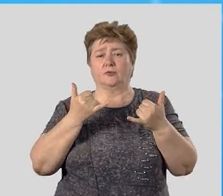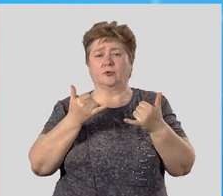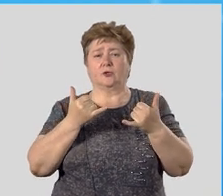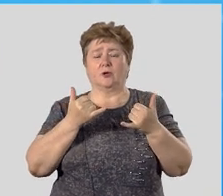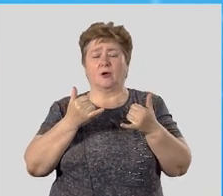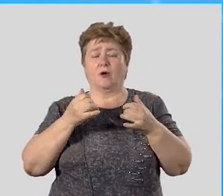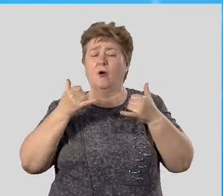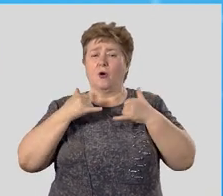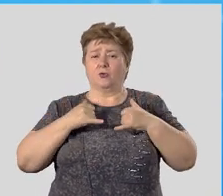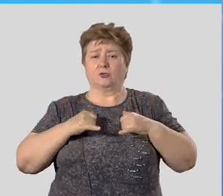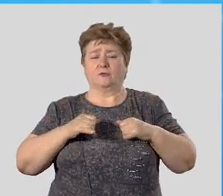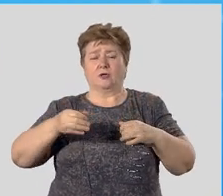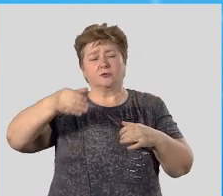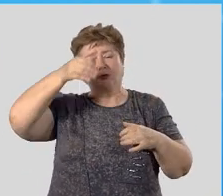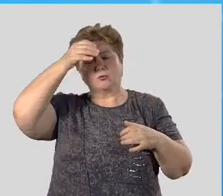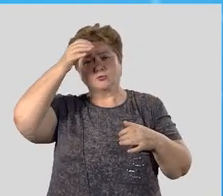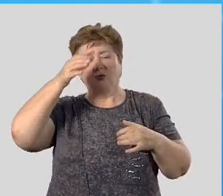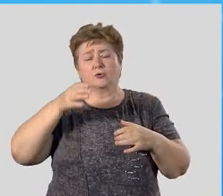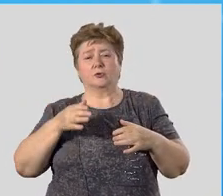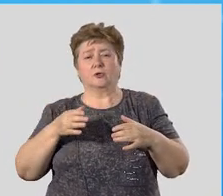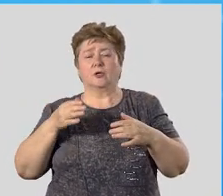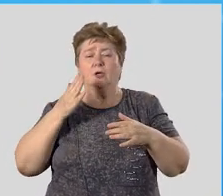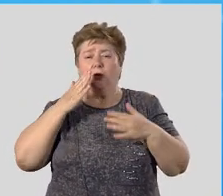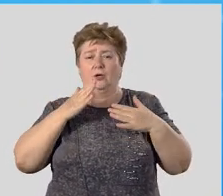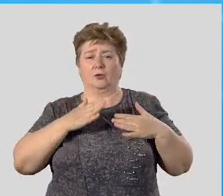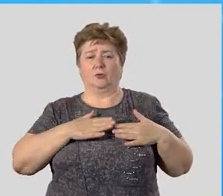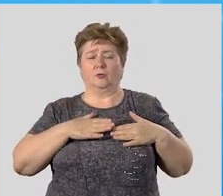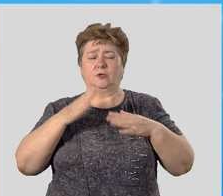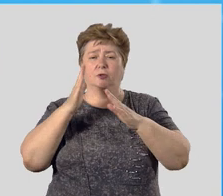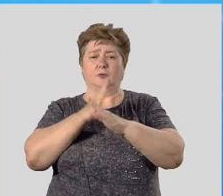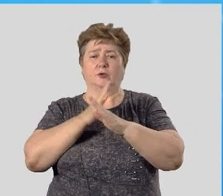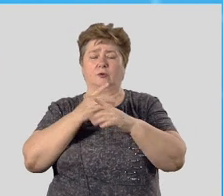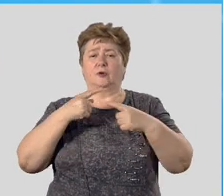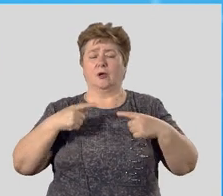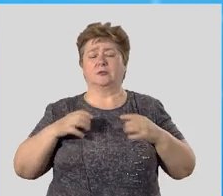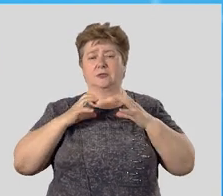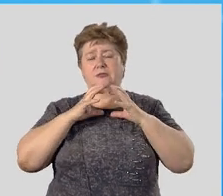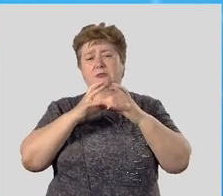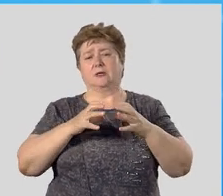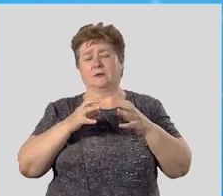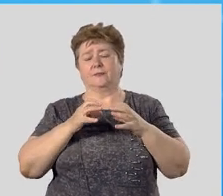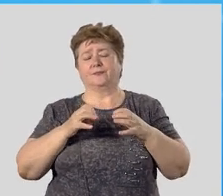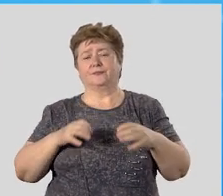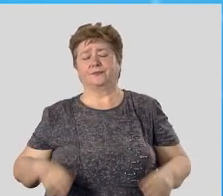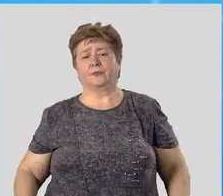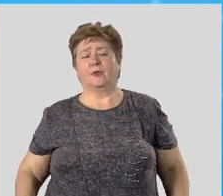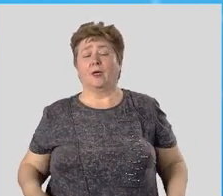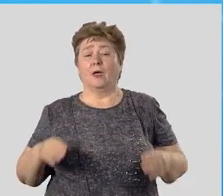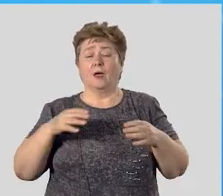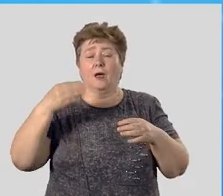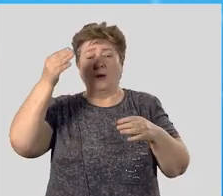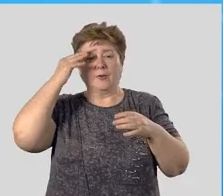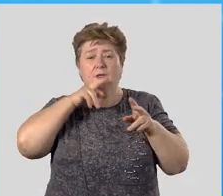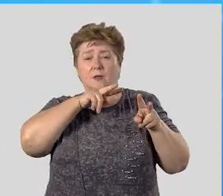сегодня восхищаются ученые и любители природы разных стран.